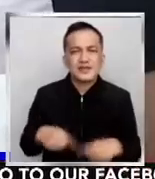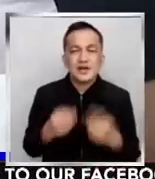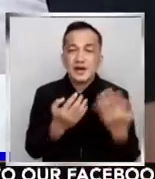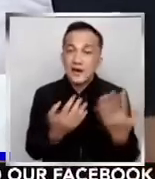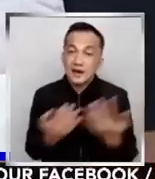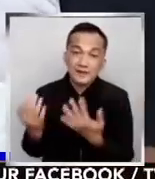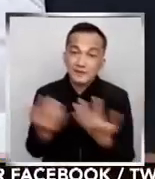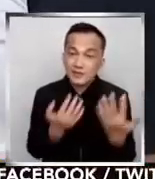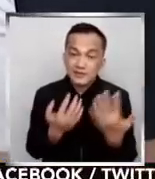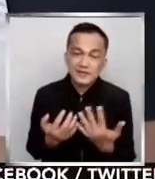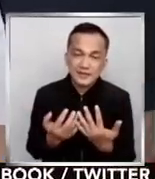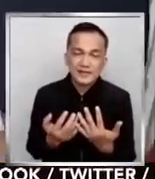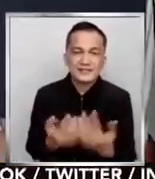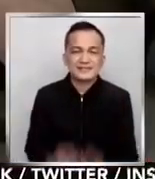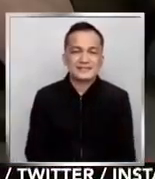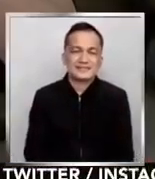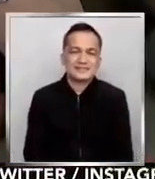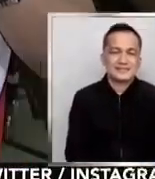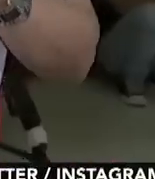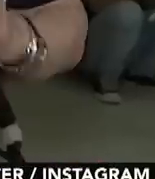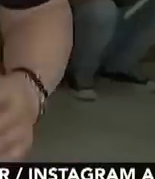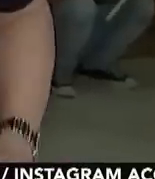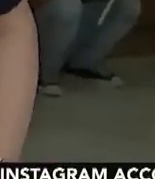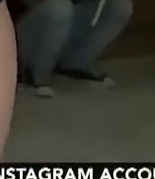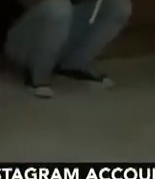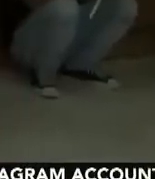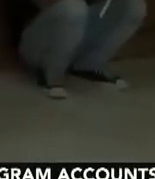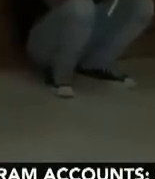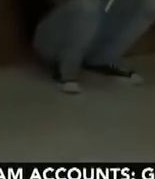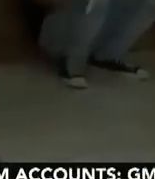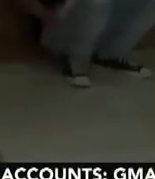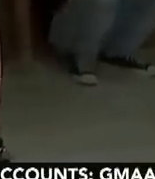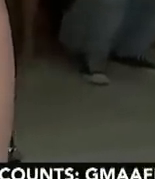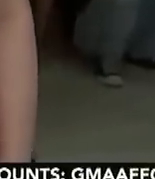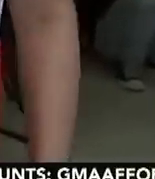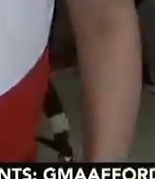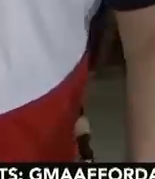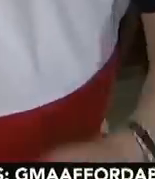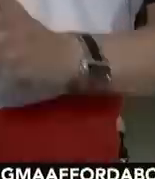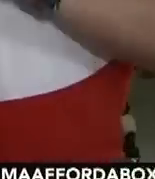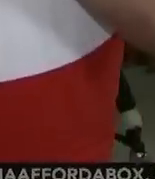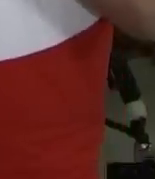Lars Santiago, updated sa Showbiz Happening.